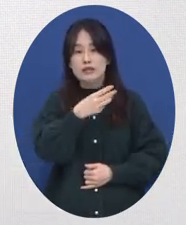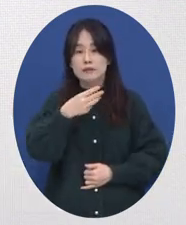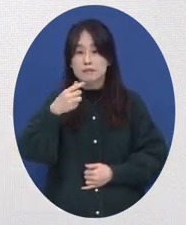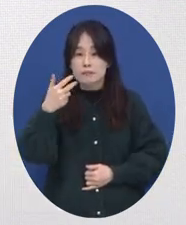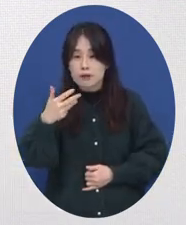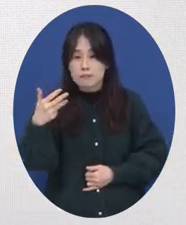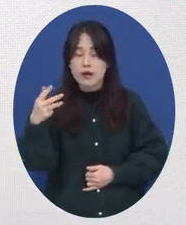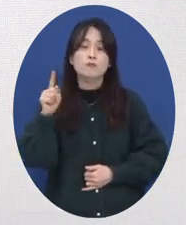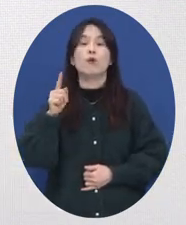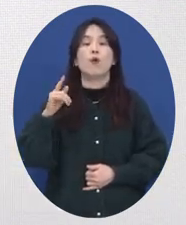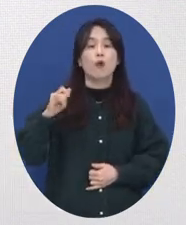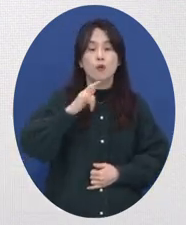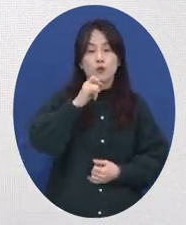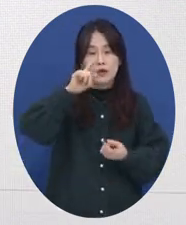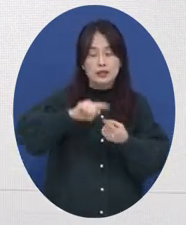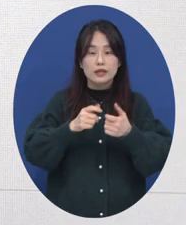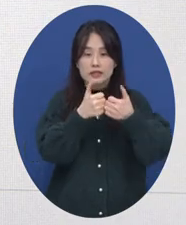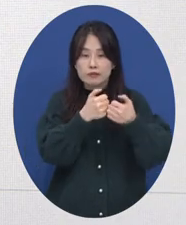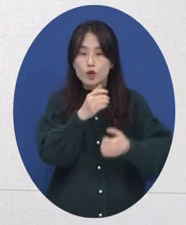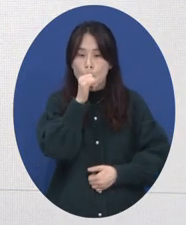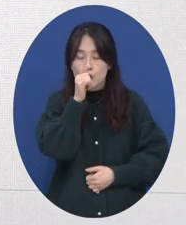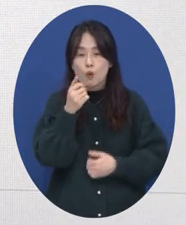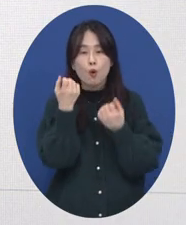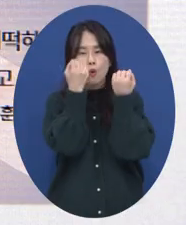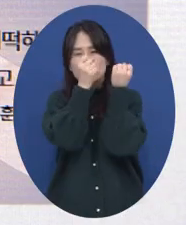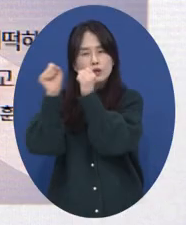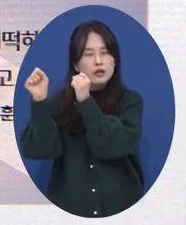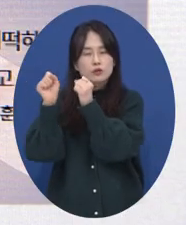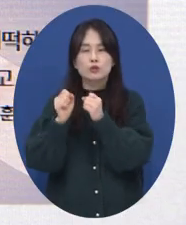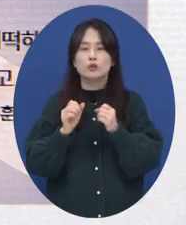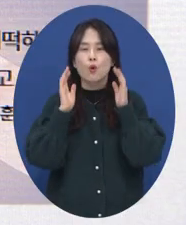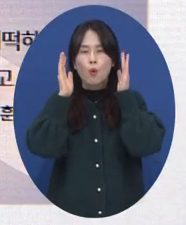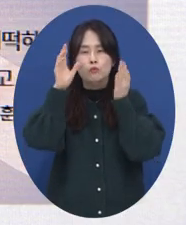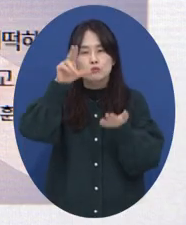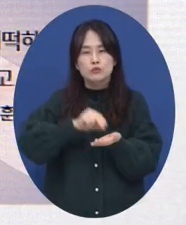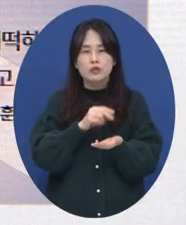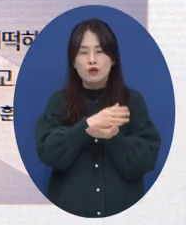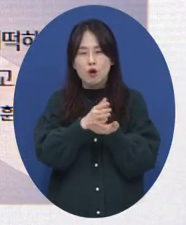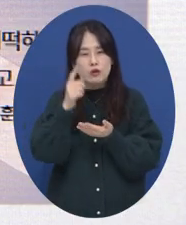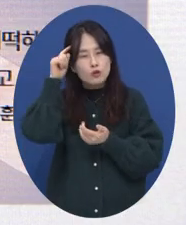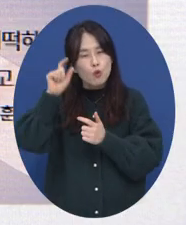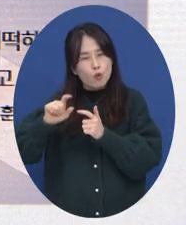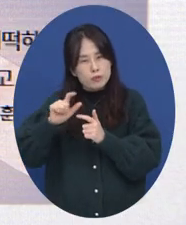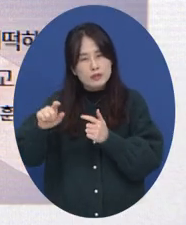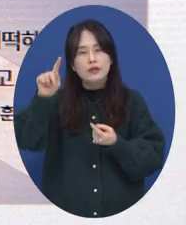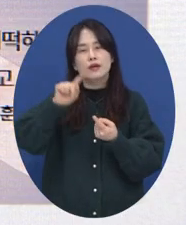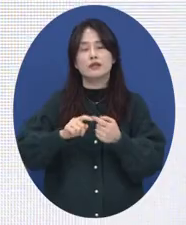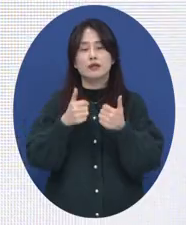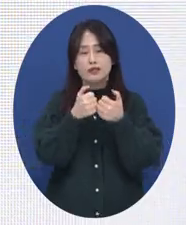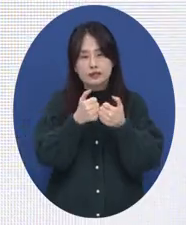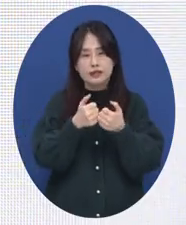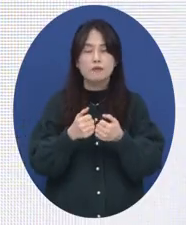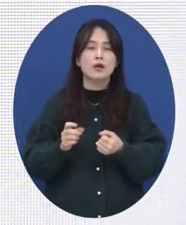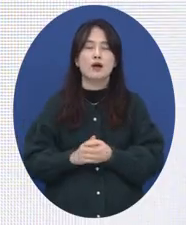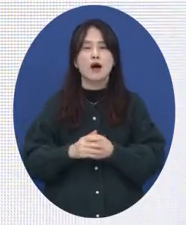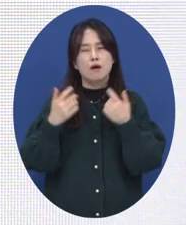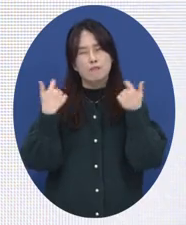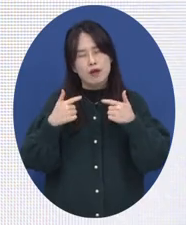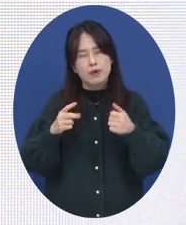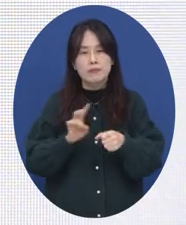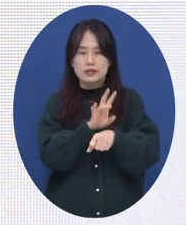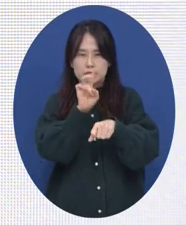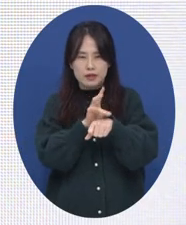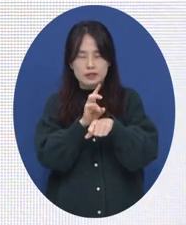쿠론 알고 에 대한 상담은 물론 가출이 나 학원 문제와 같은 다양한 고민상담을 365일 24시간